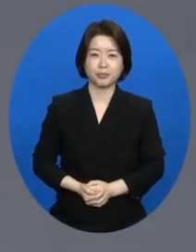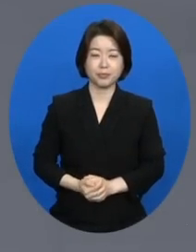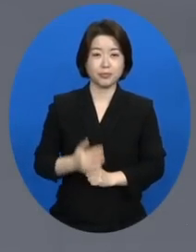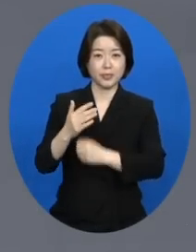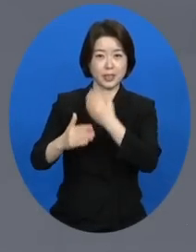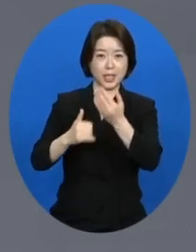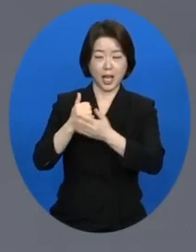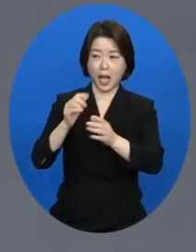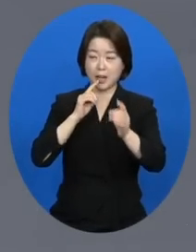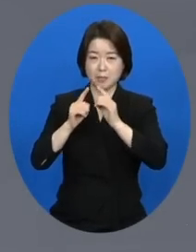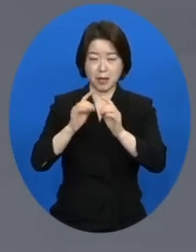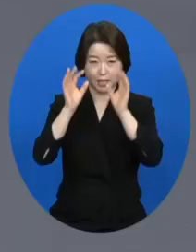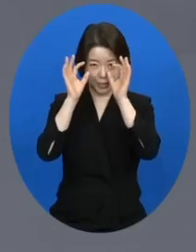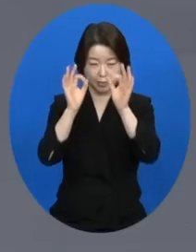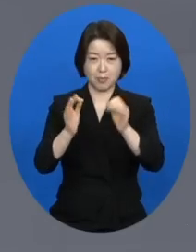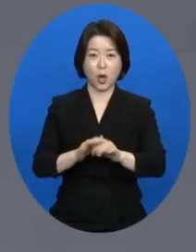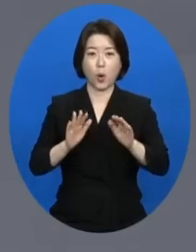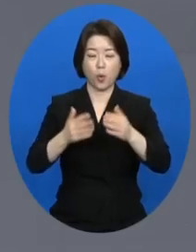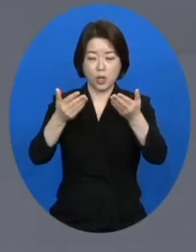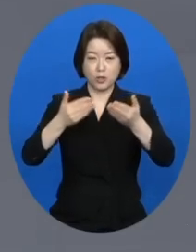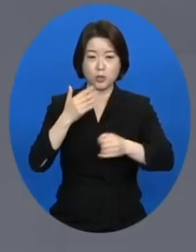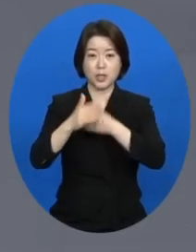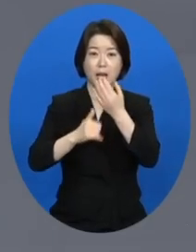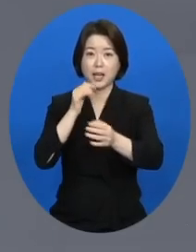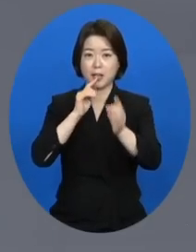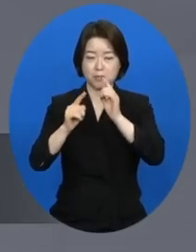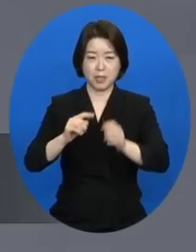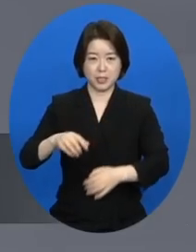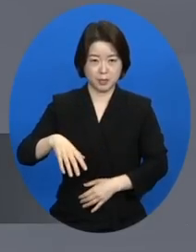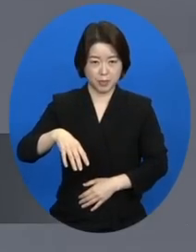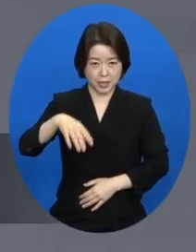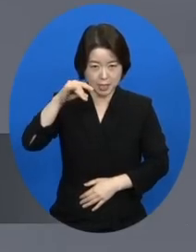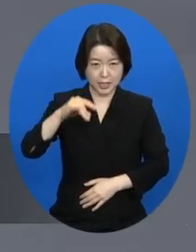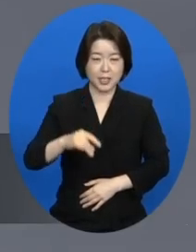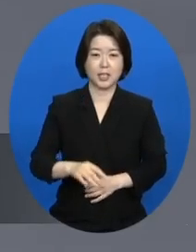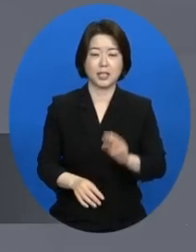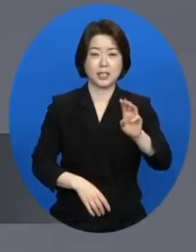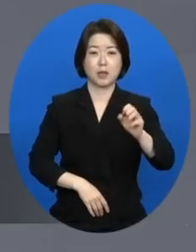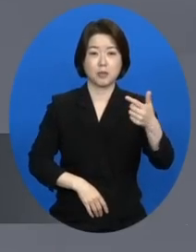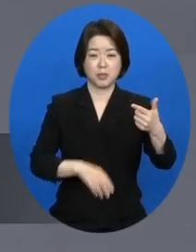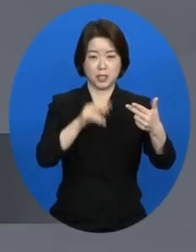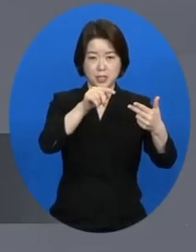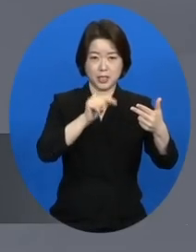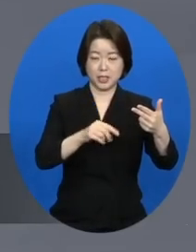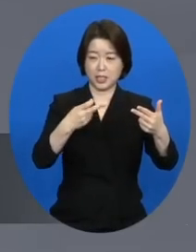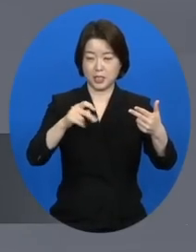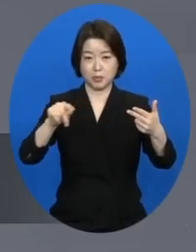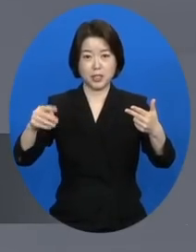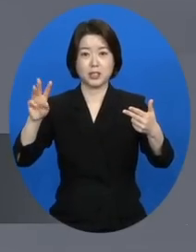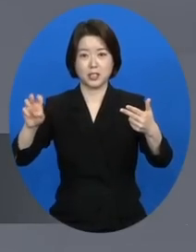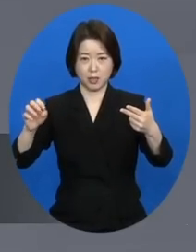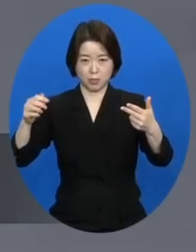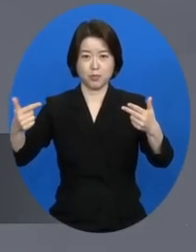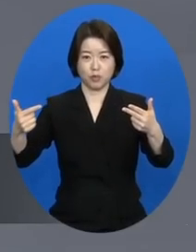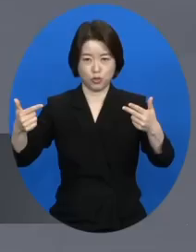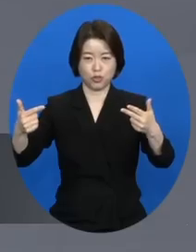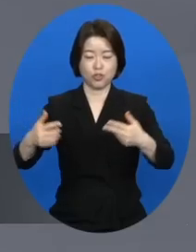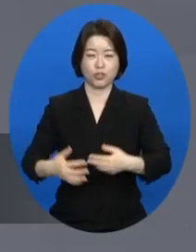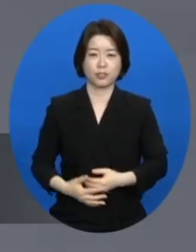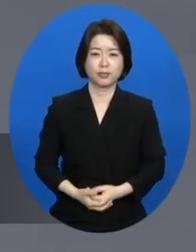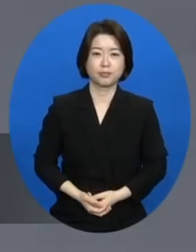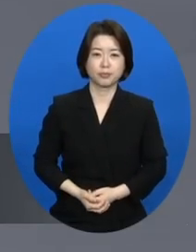하나님의 말씀 보도록 하겠습니다. 오늘 주신 하나님의 말씀 창세기 37장 12절에서